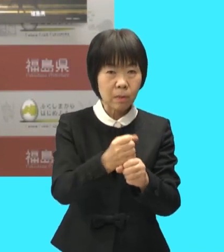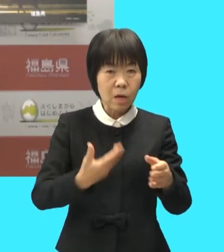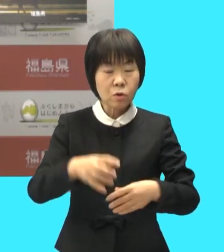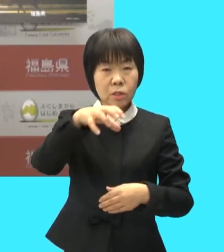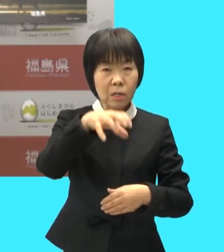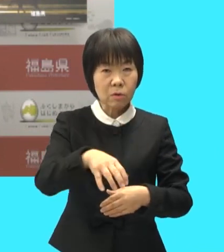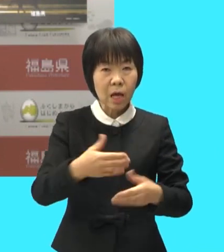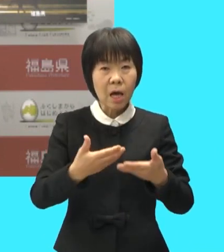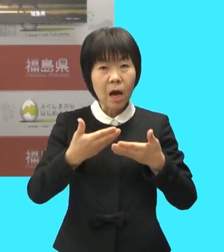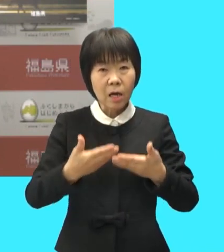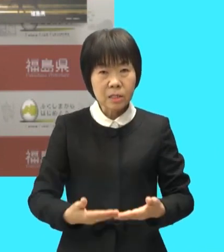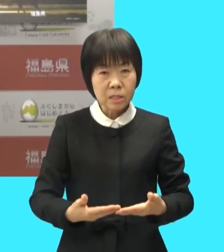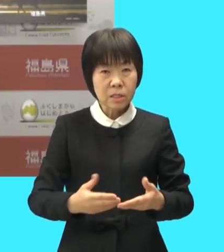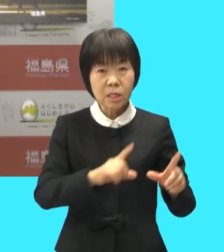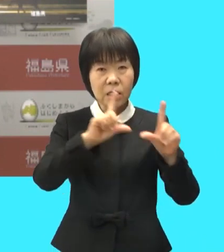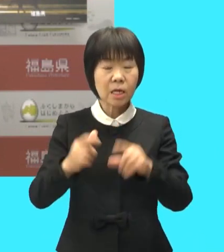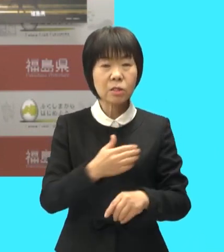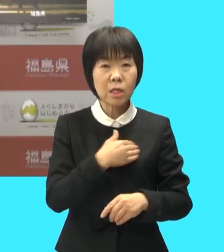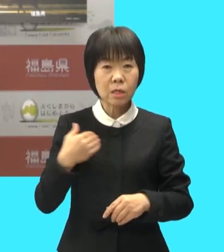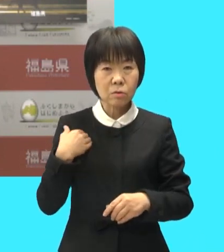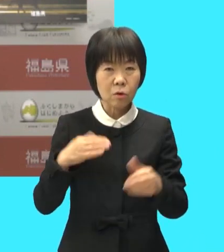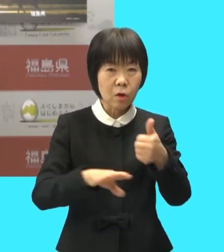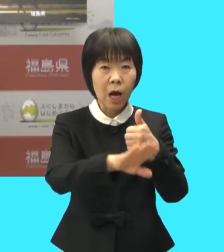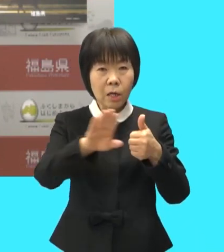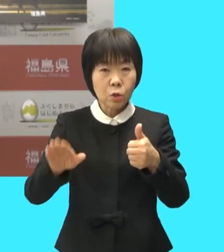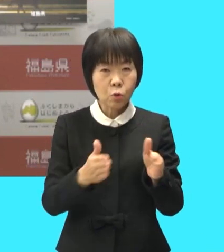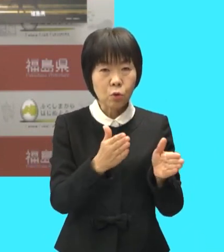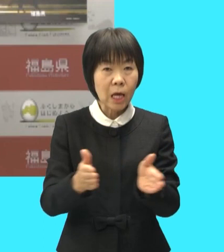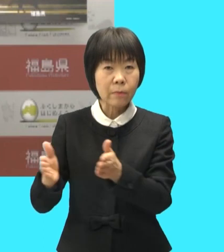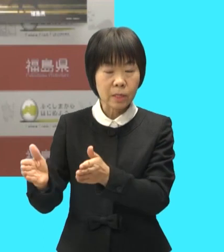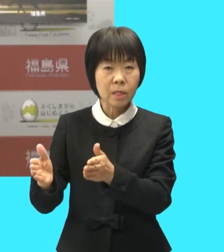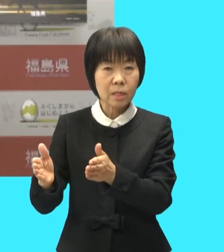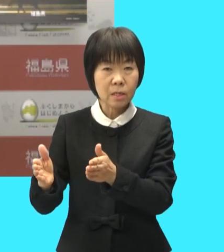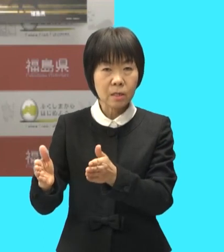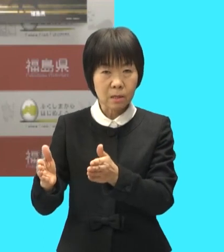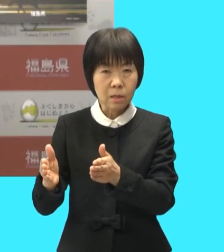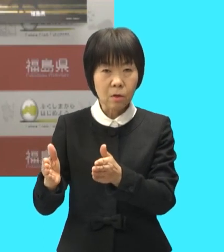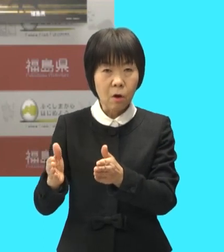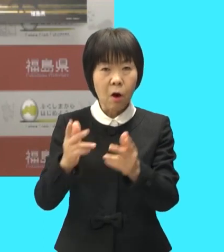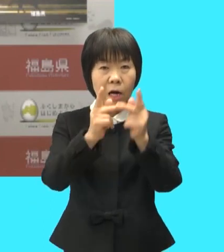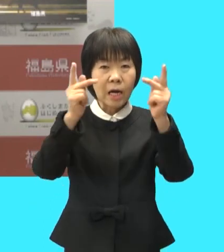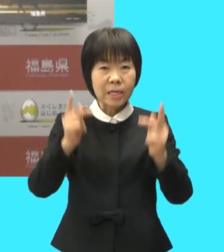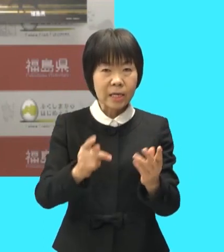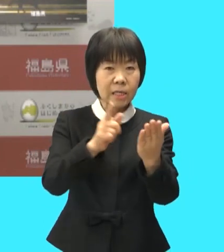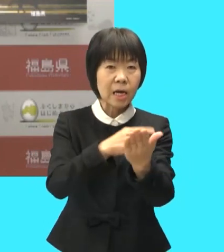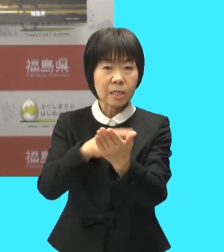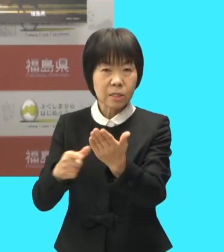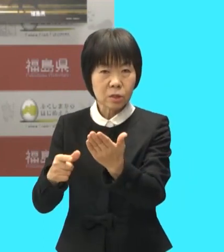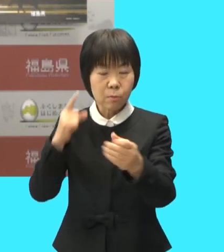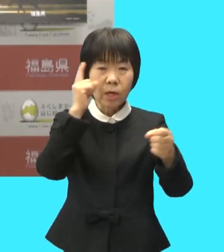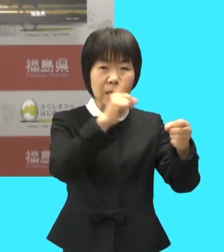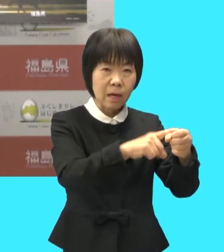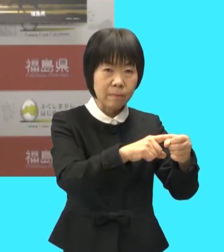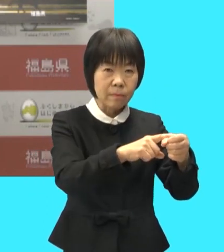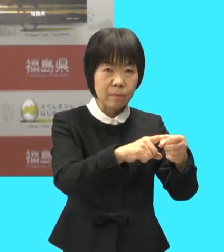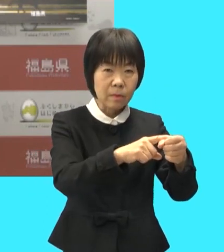さとで安心して生活できる環境の整備など広域的な課題解決に向けき